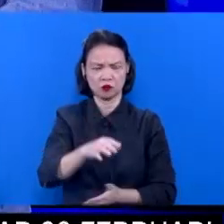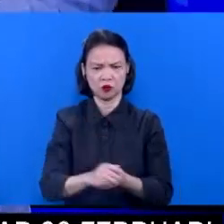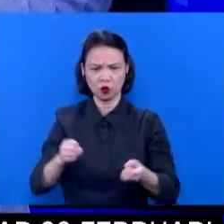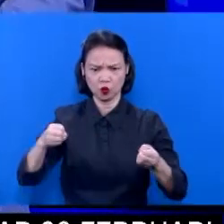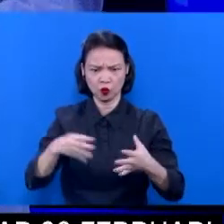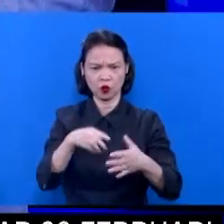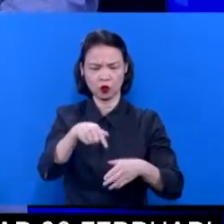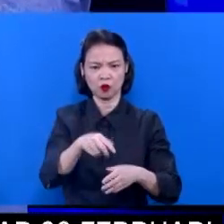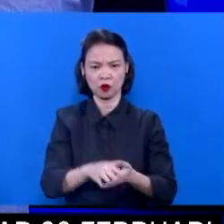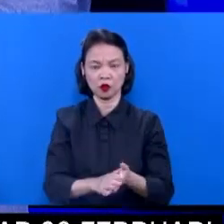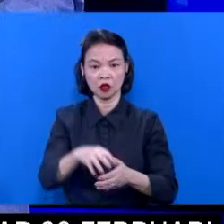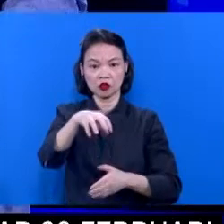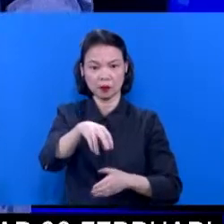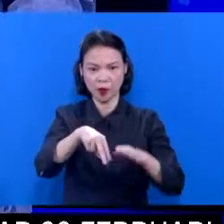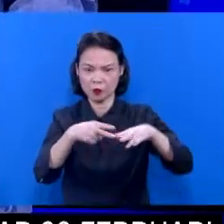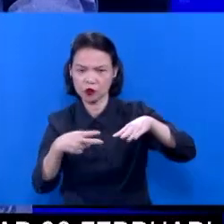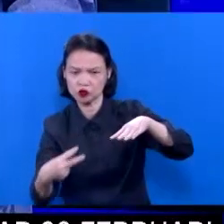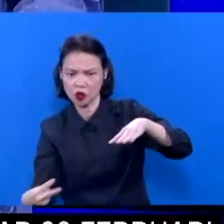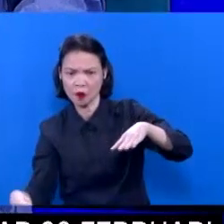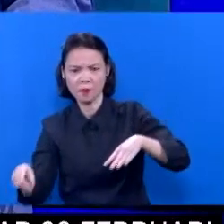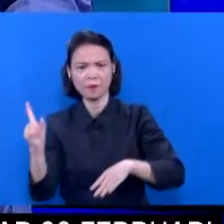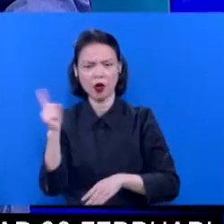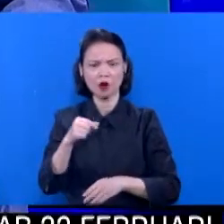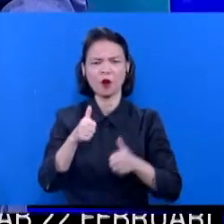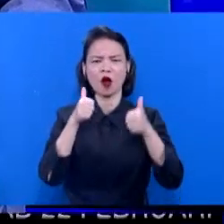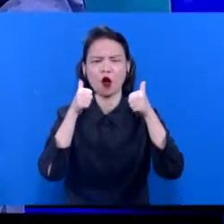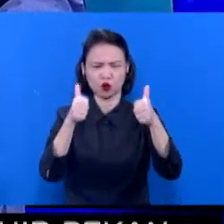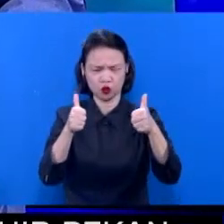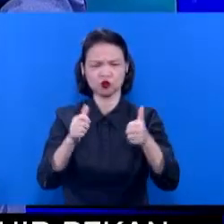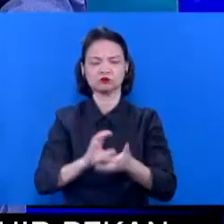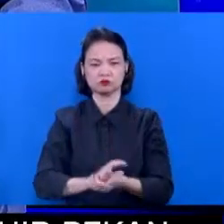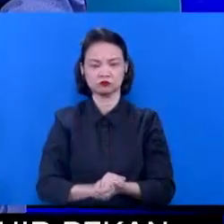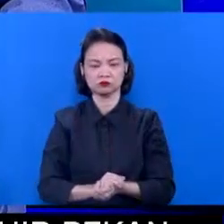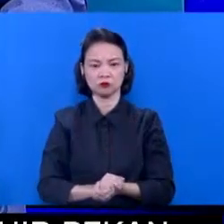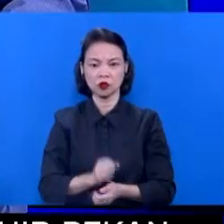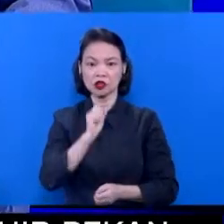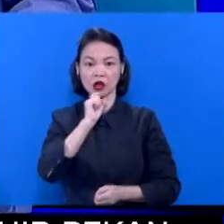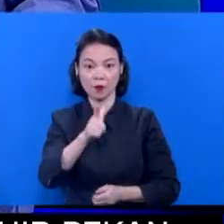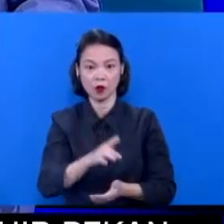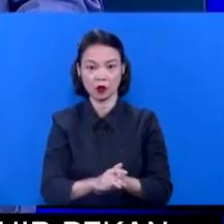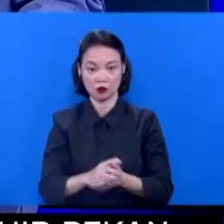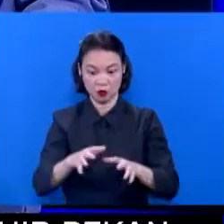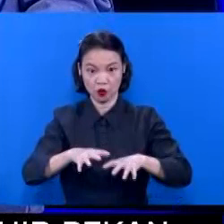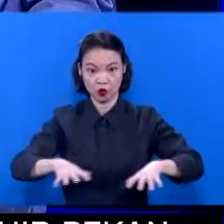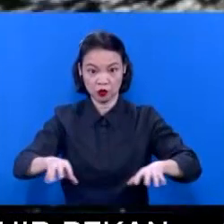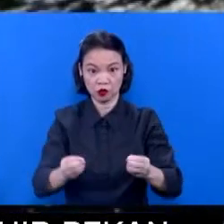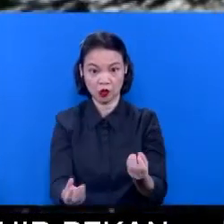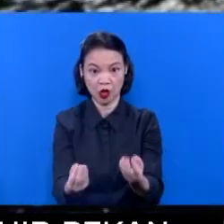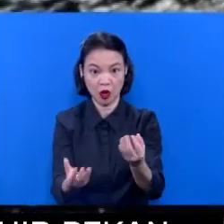wisata menyelam terbaik di dunia. Puluhan meter persegi area terumbu karang dilaporkan hancur.